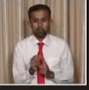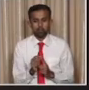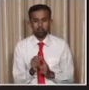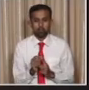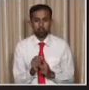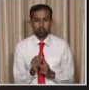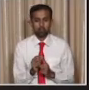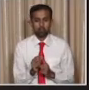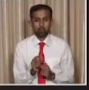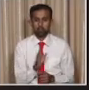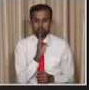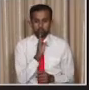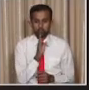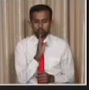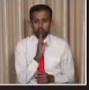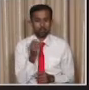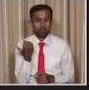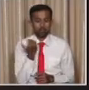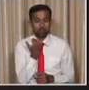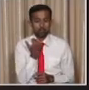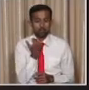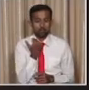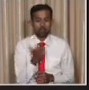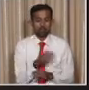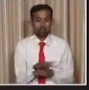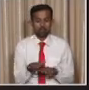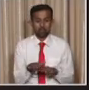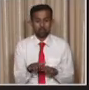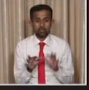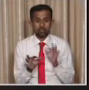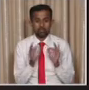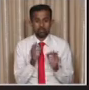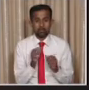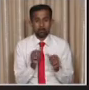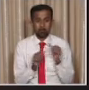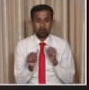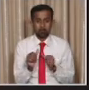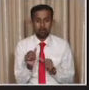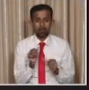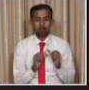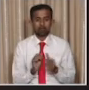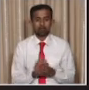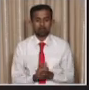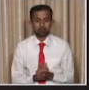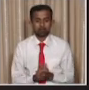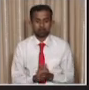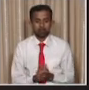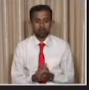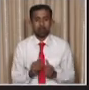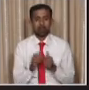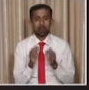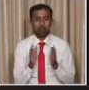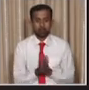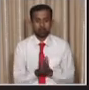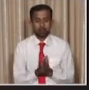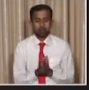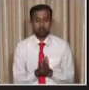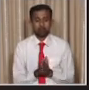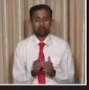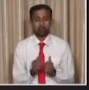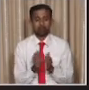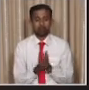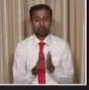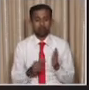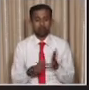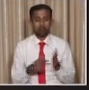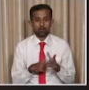ඉන්න අහිංසකයින්ගේ ලැඩුන්ගේ රෝගීන්ගේ දරුවන්ගේ කිරිපිටි ටිකට බේත් ටිකට ඖෂධ ටිකට සියල්ලට දඩ සියල්ලටම